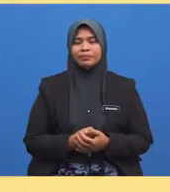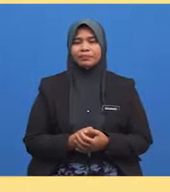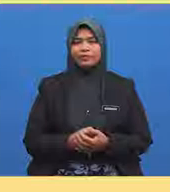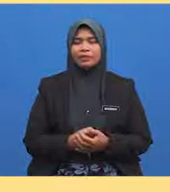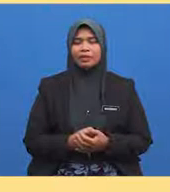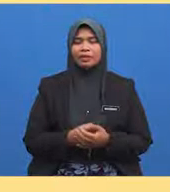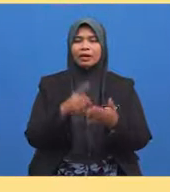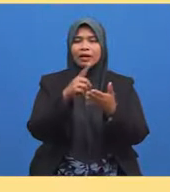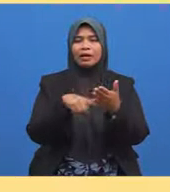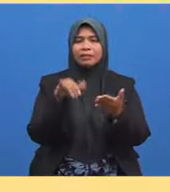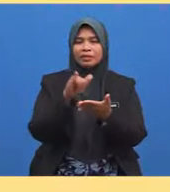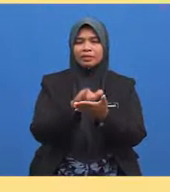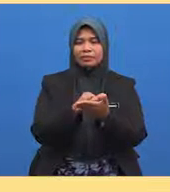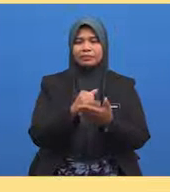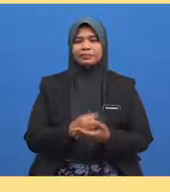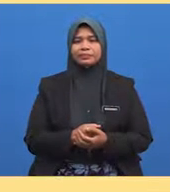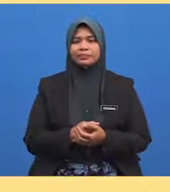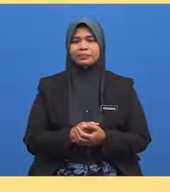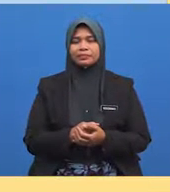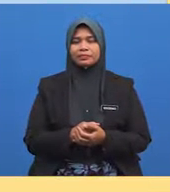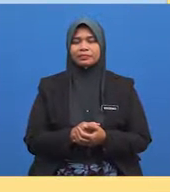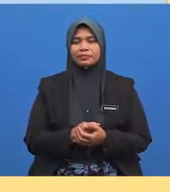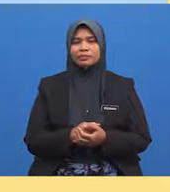Apakah biodiversity?